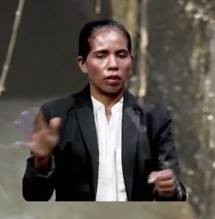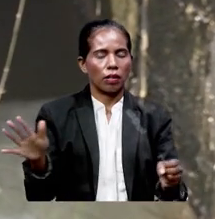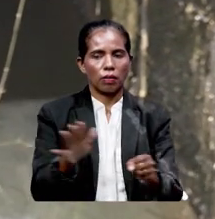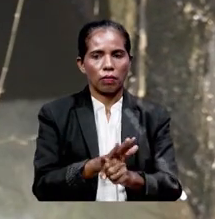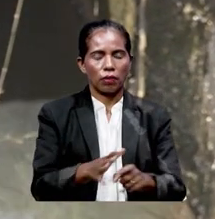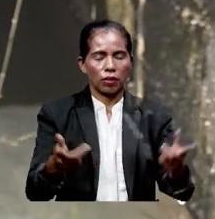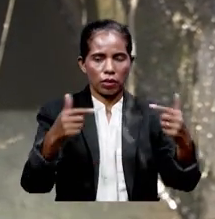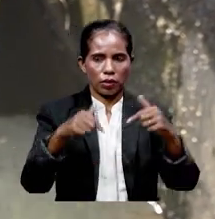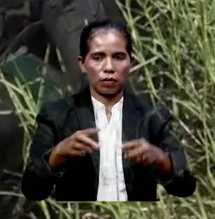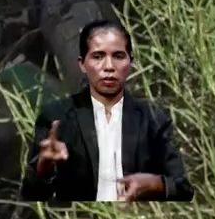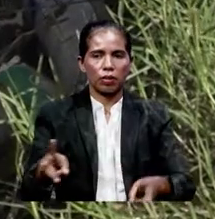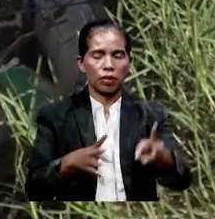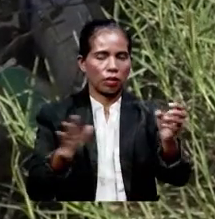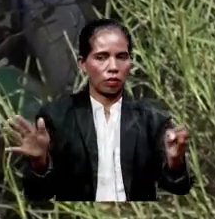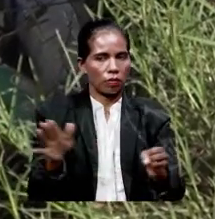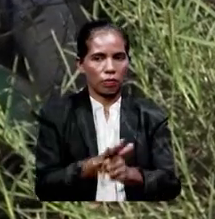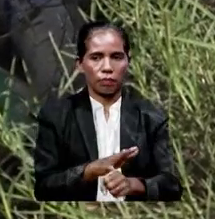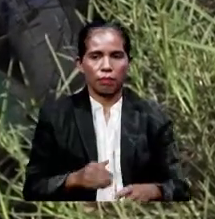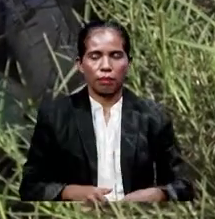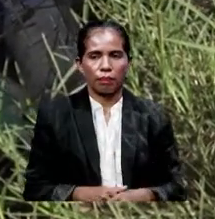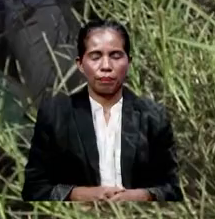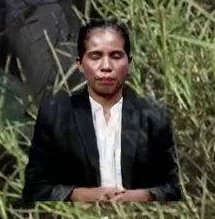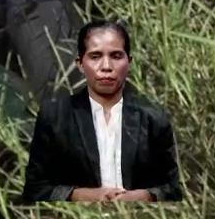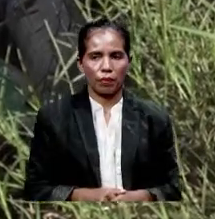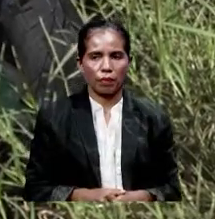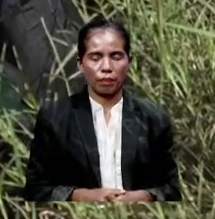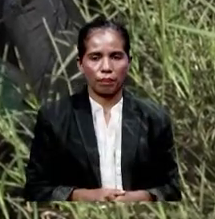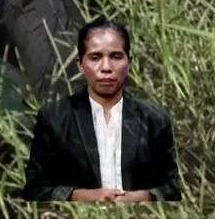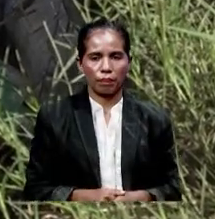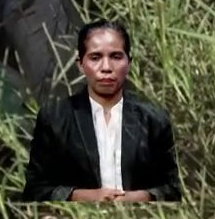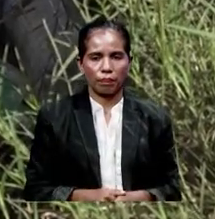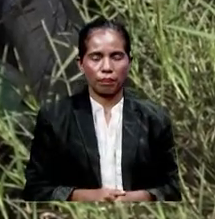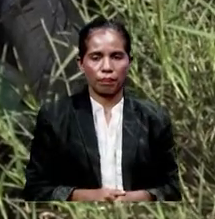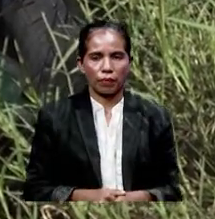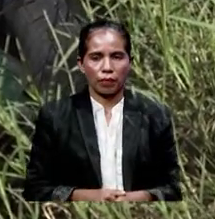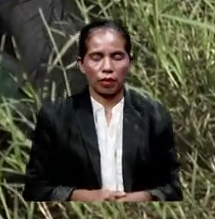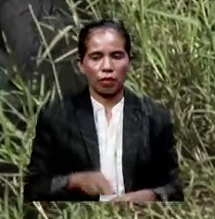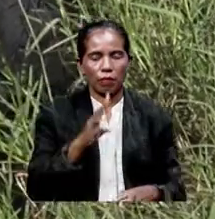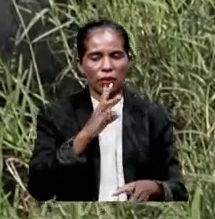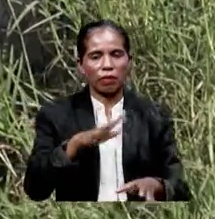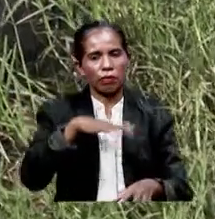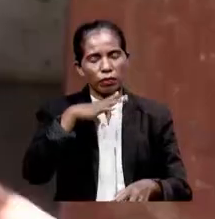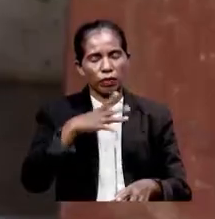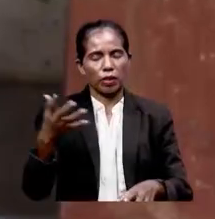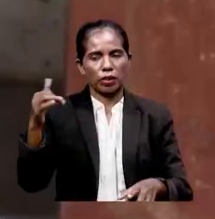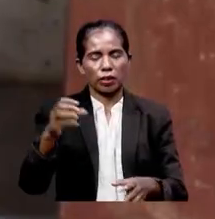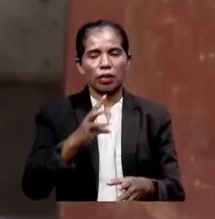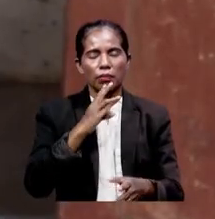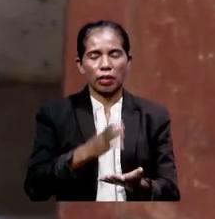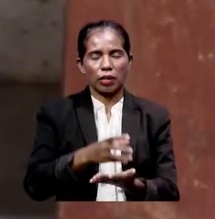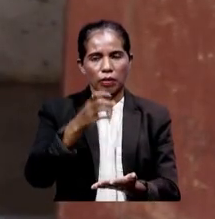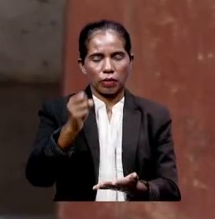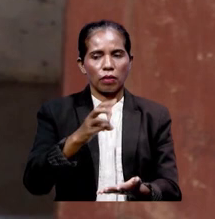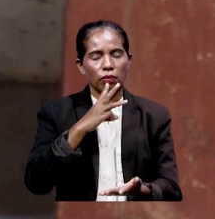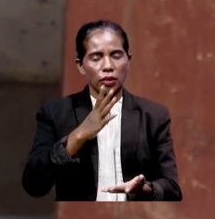mai ya estrada nakono liu Kaletane atau sirene mas afal mai aku asirne aku esirne mai tamu tene mak aku indah dau